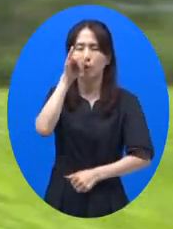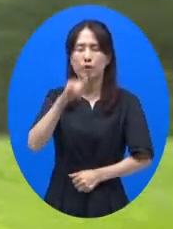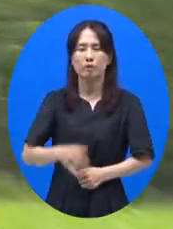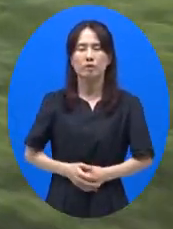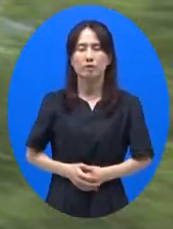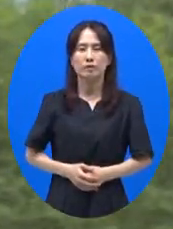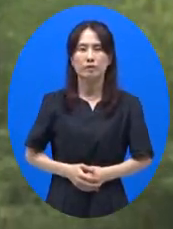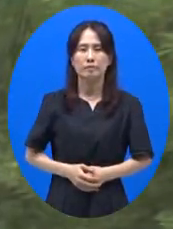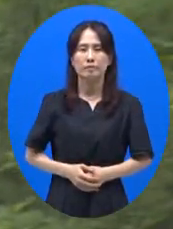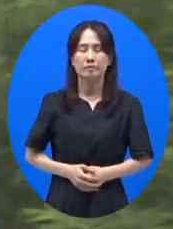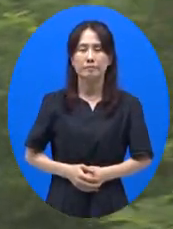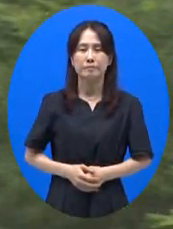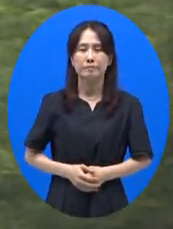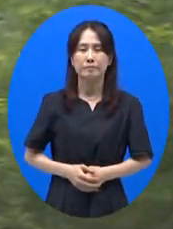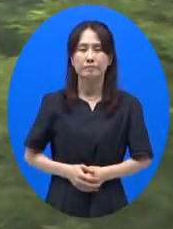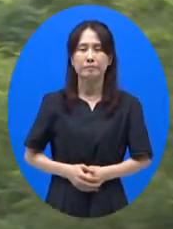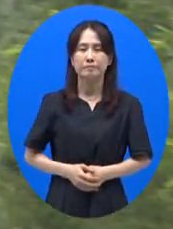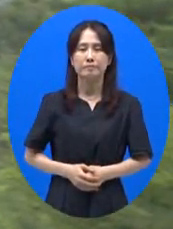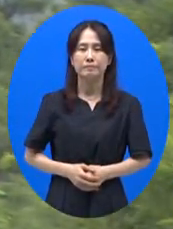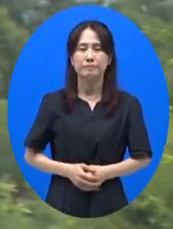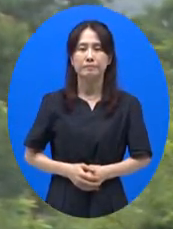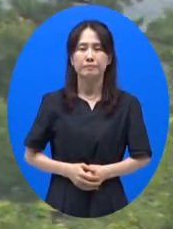경기 gtv 이스 빕니다